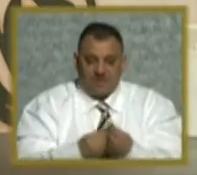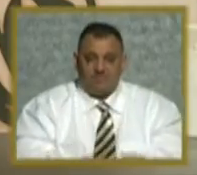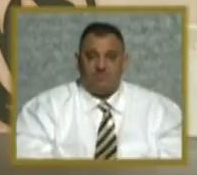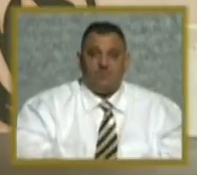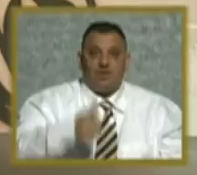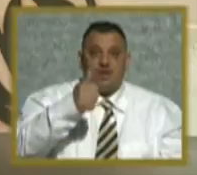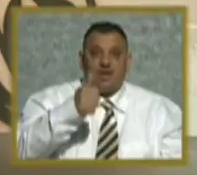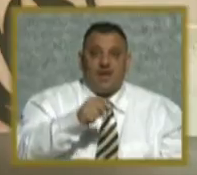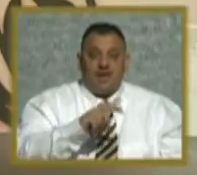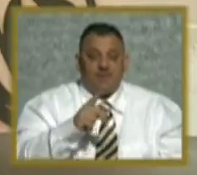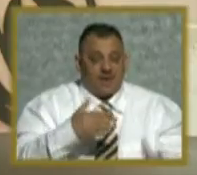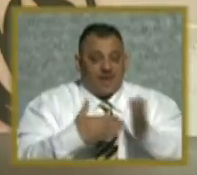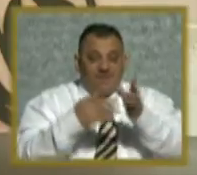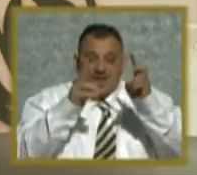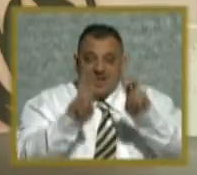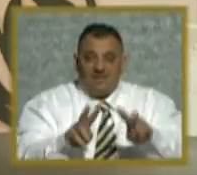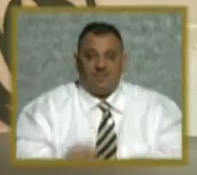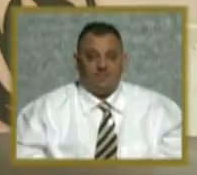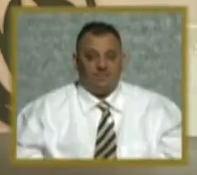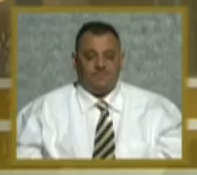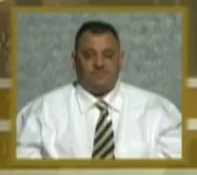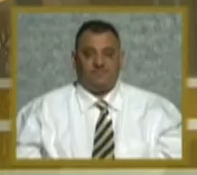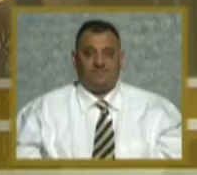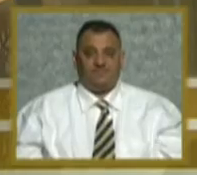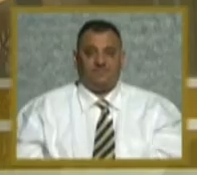وعدم الاختلاف عليه بارك الله فيك.